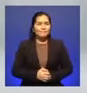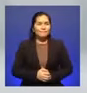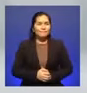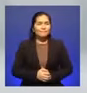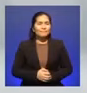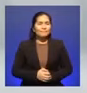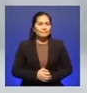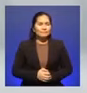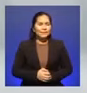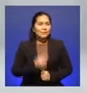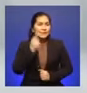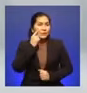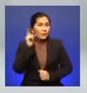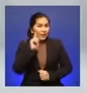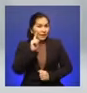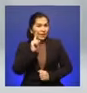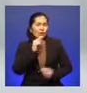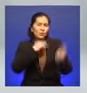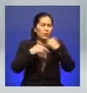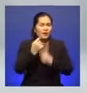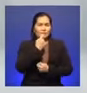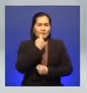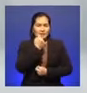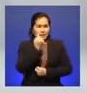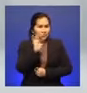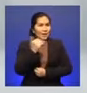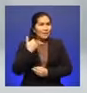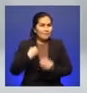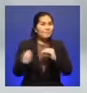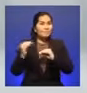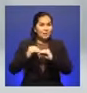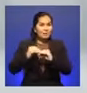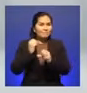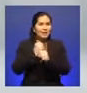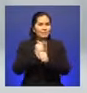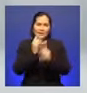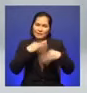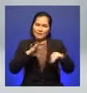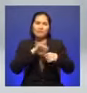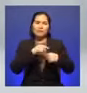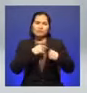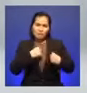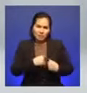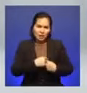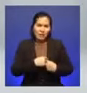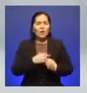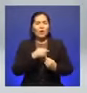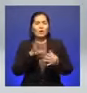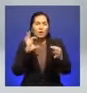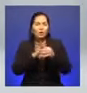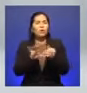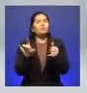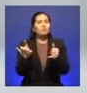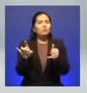คิดว่าทำมากกว่าเรื่องทันตะสุขภาพนะคะคุณศิริรัตน์พูดถึงเรื่องใจพูดถึงคุณค่า